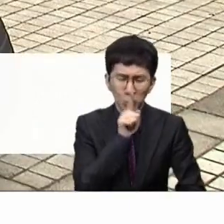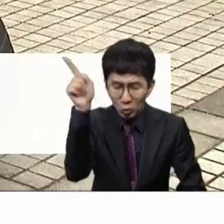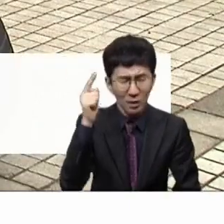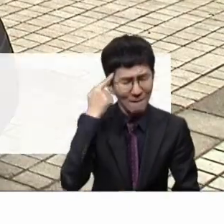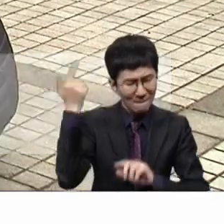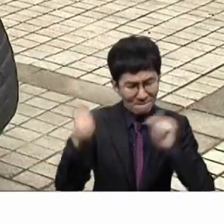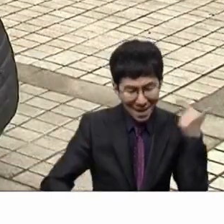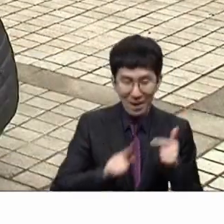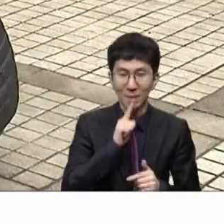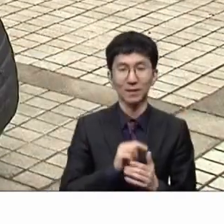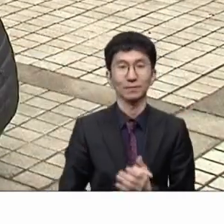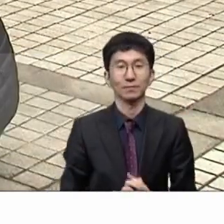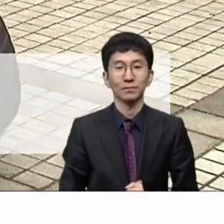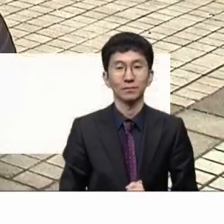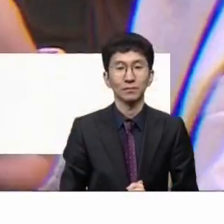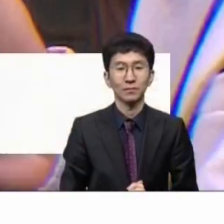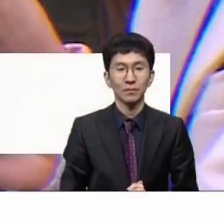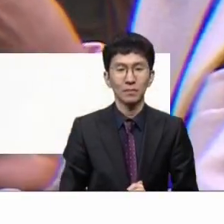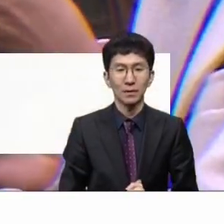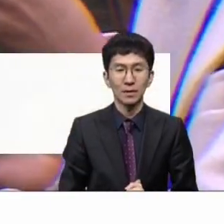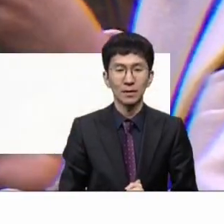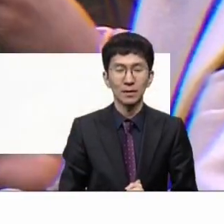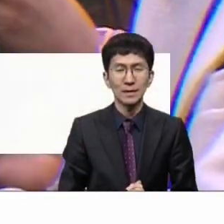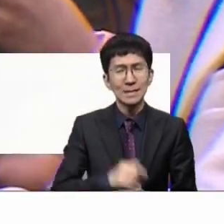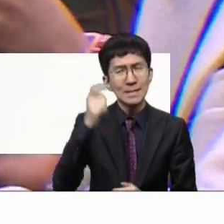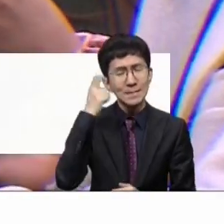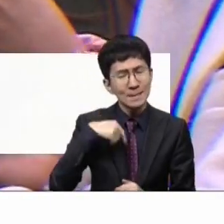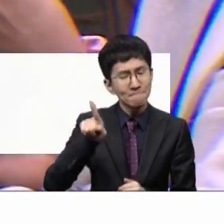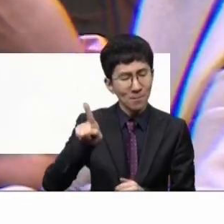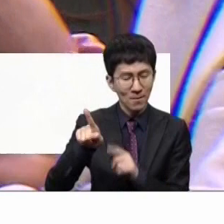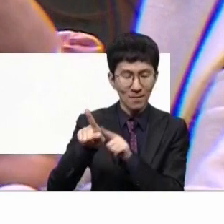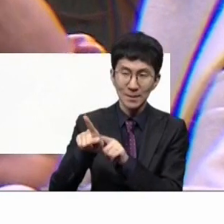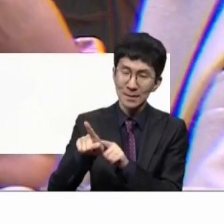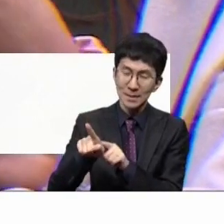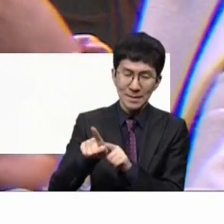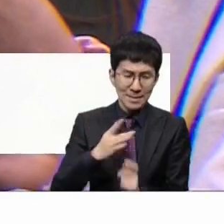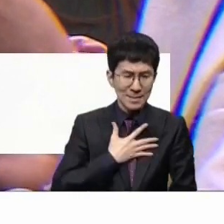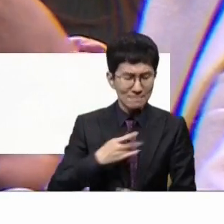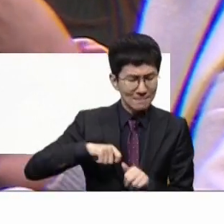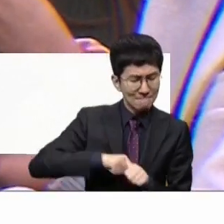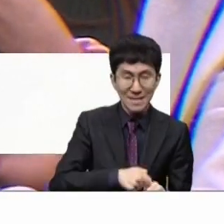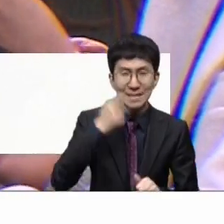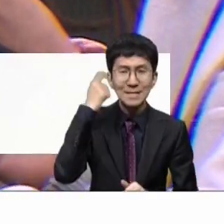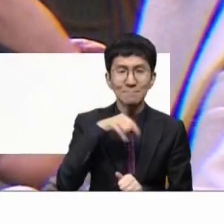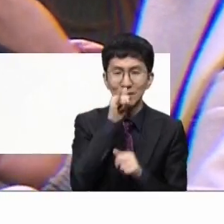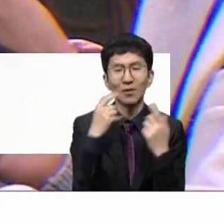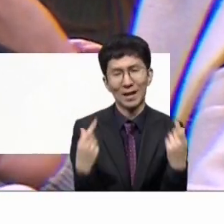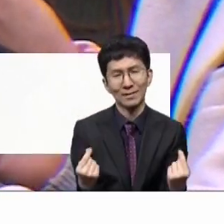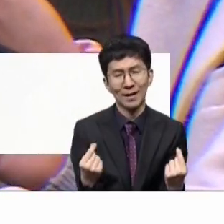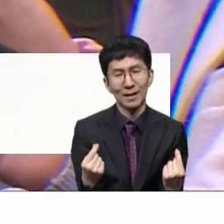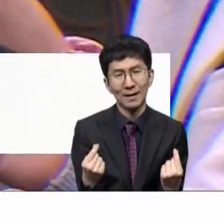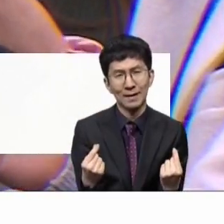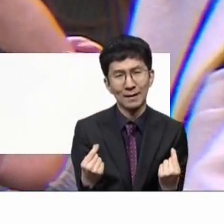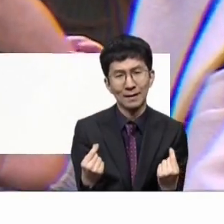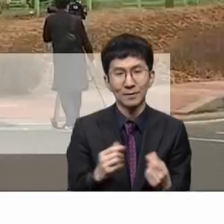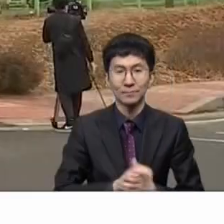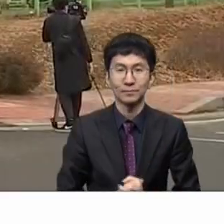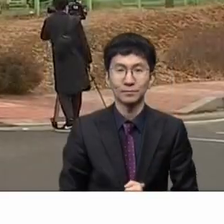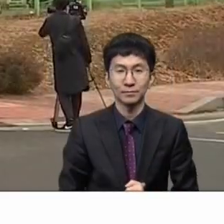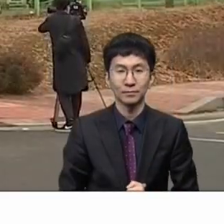입장을 밝혔습니다. 배심죄 같은 게 적용되는 거 아닌가라는 그런 느낌을 지울 수가